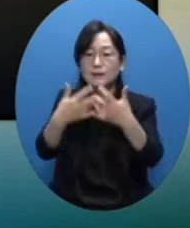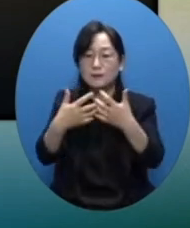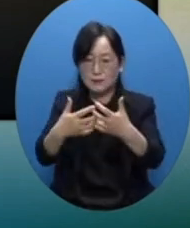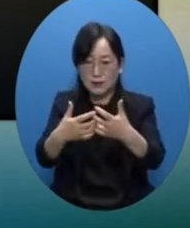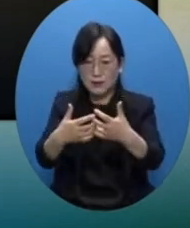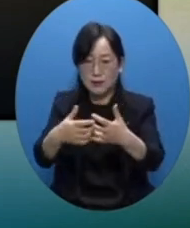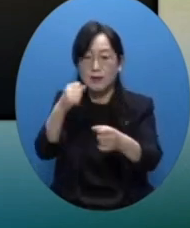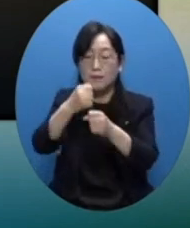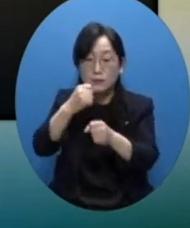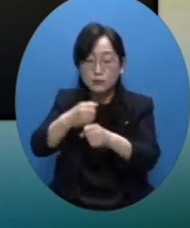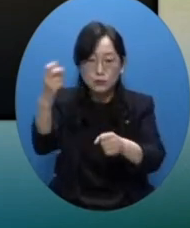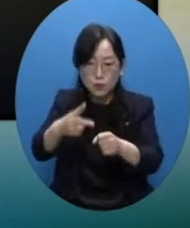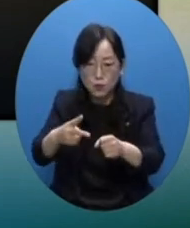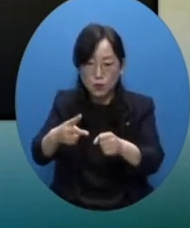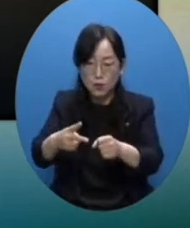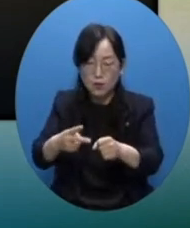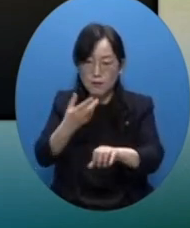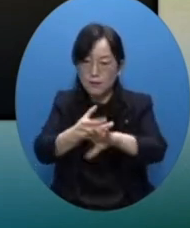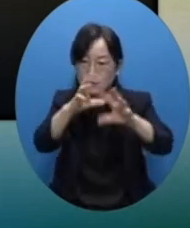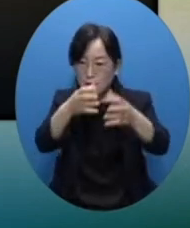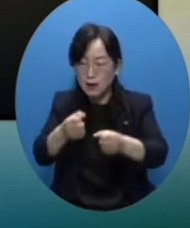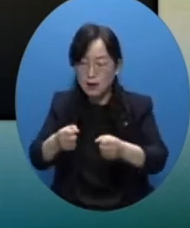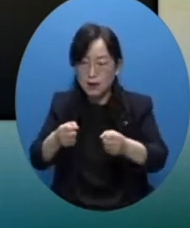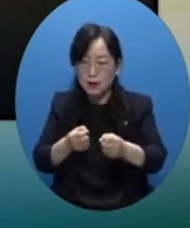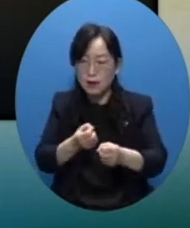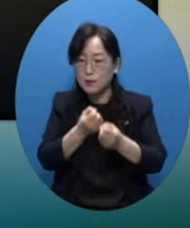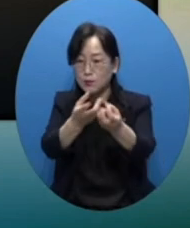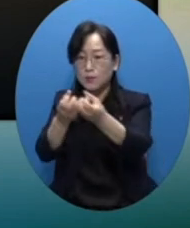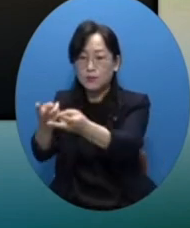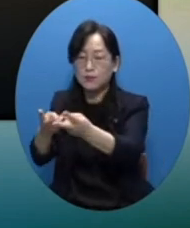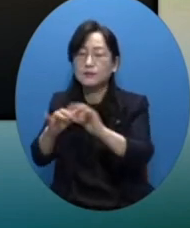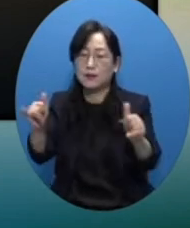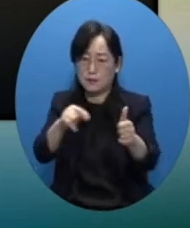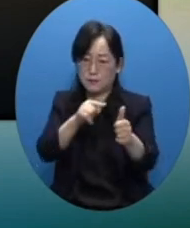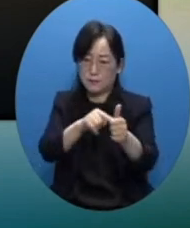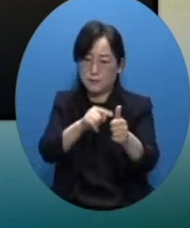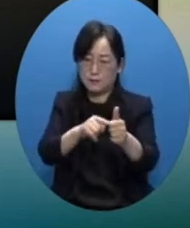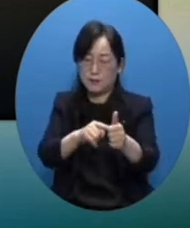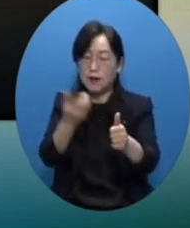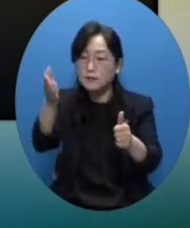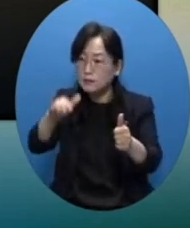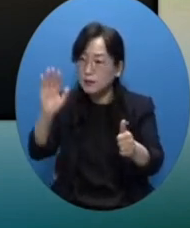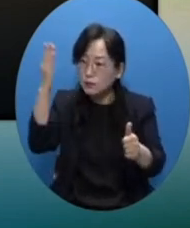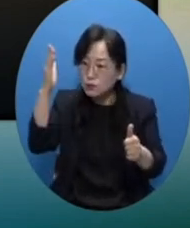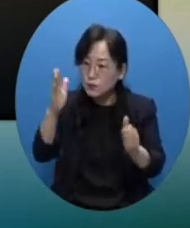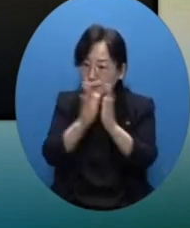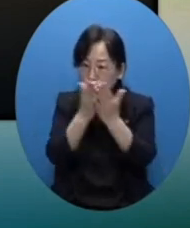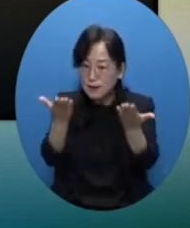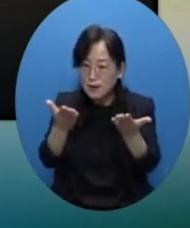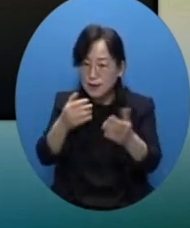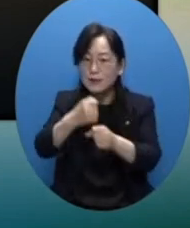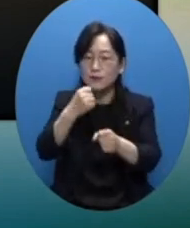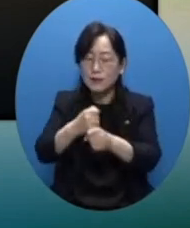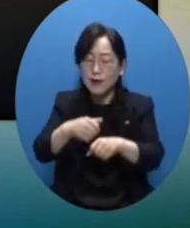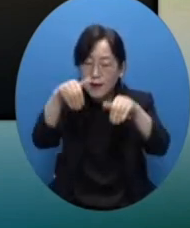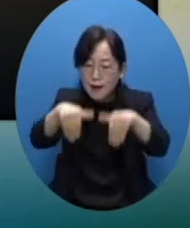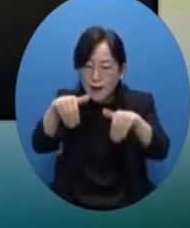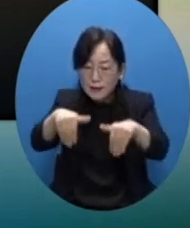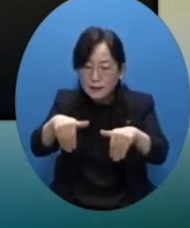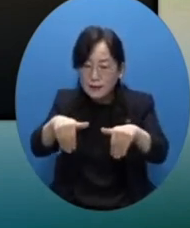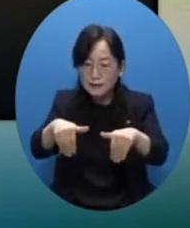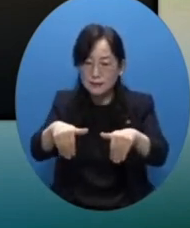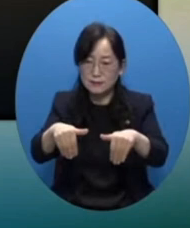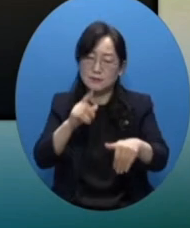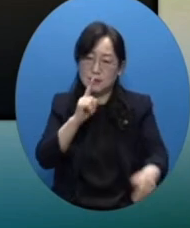주역으로 쓰임 받은 분입니다 최근에 하인 장순흥 이라는 책을 내 셨는데 고등학교 1학년